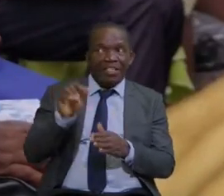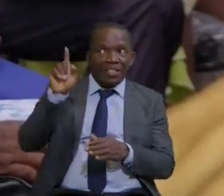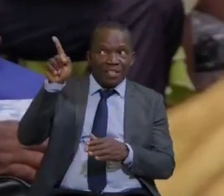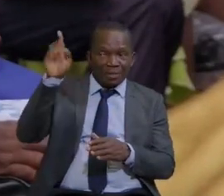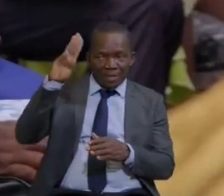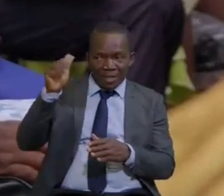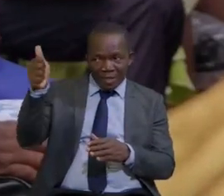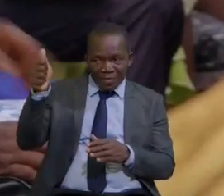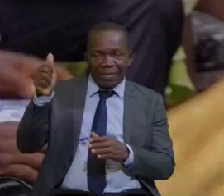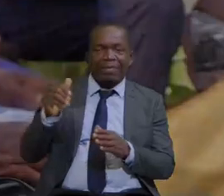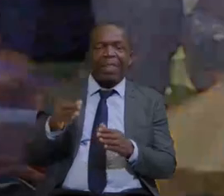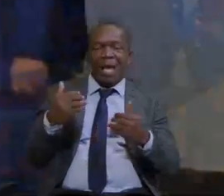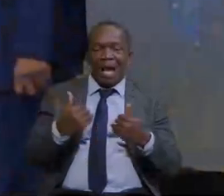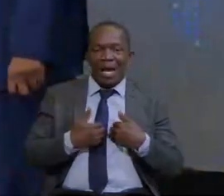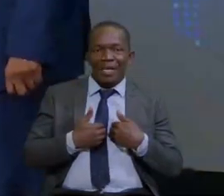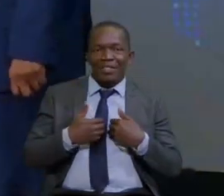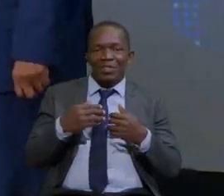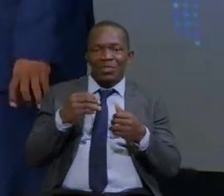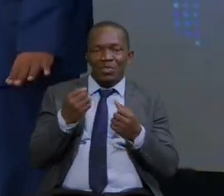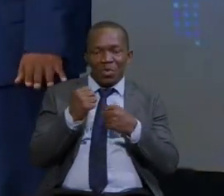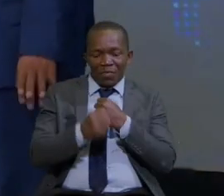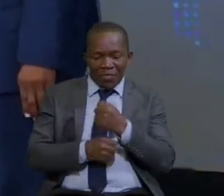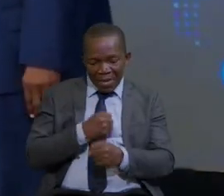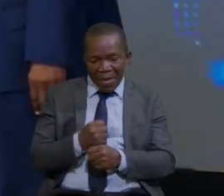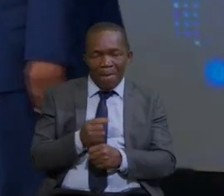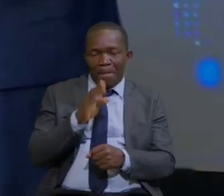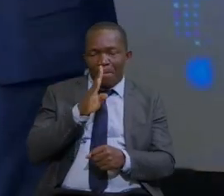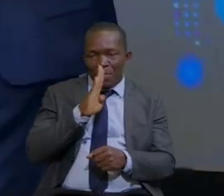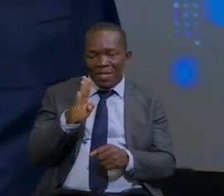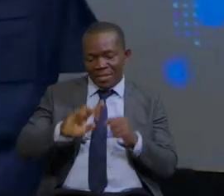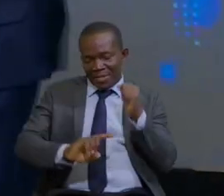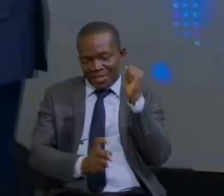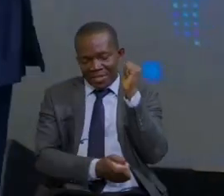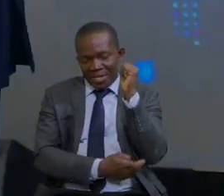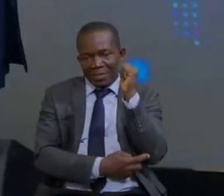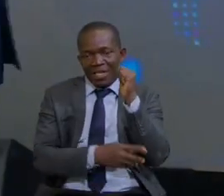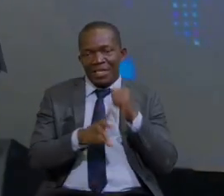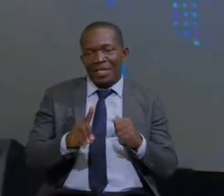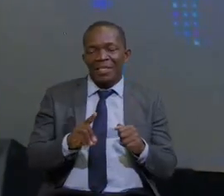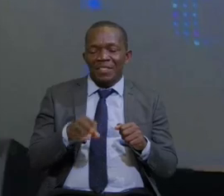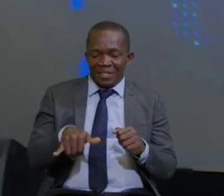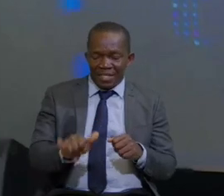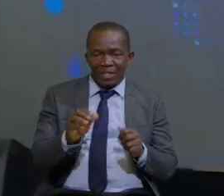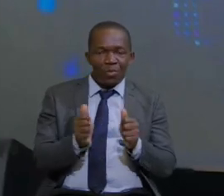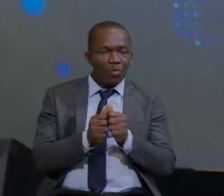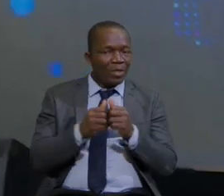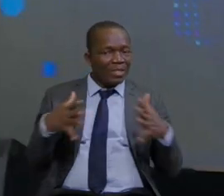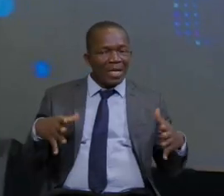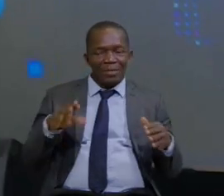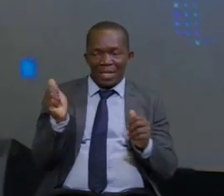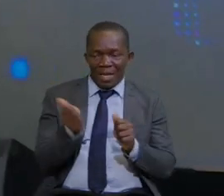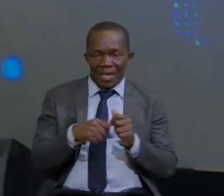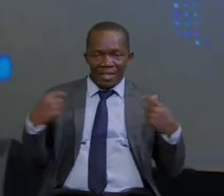Car, ayant été tenté lui-même dans ce qu'il a souffert, il peut secourir ceux qui